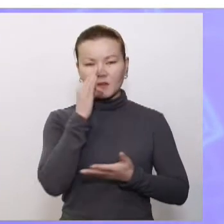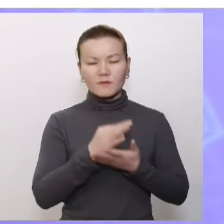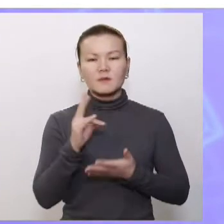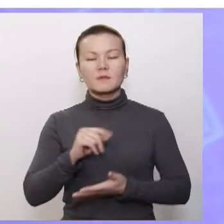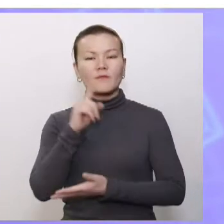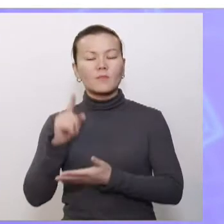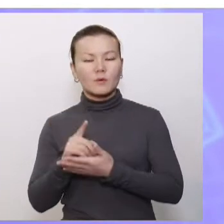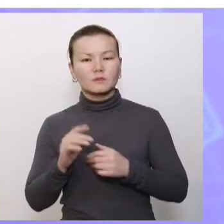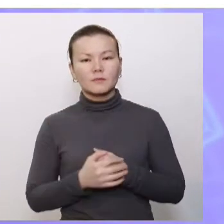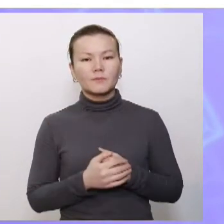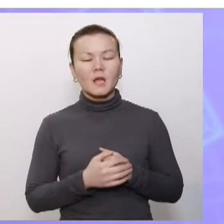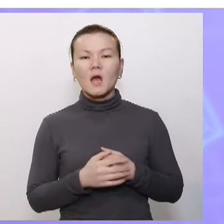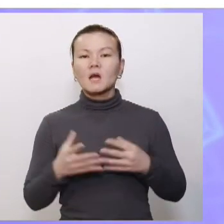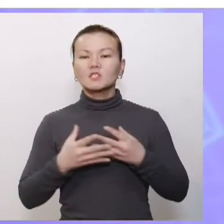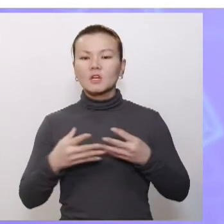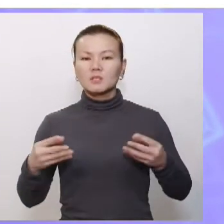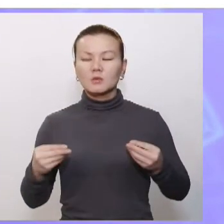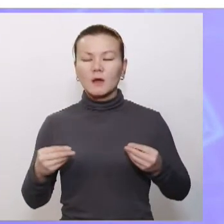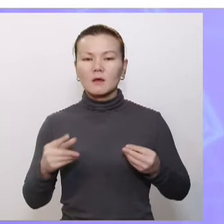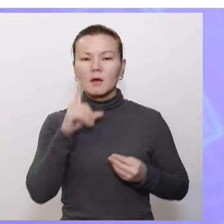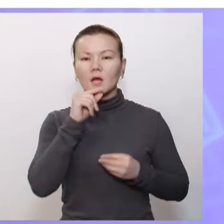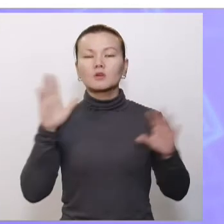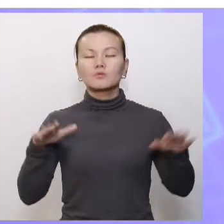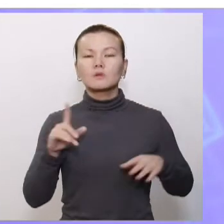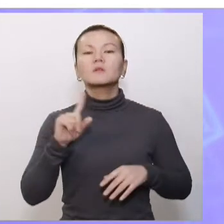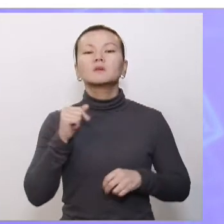Жазында канаттуулар эмне кылат?